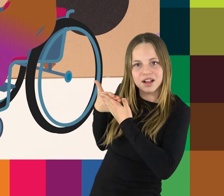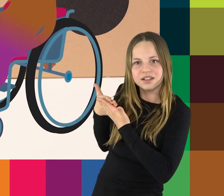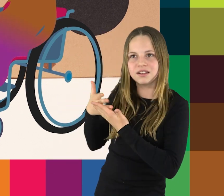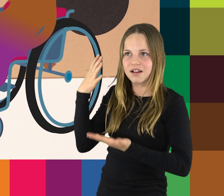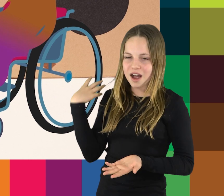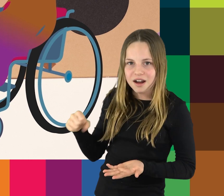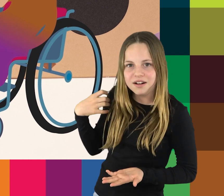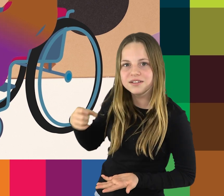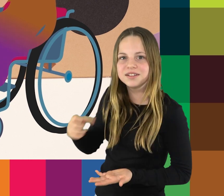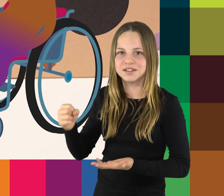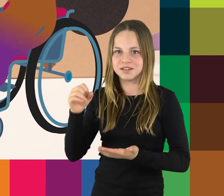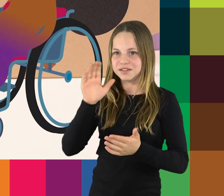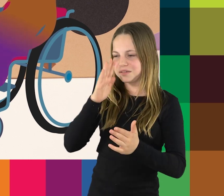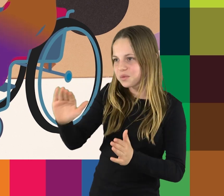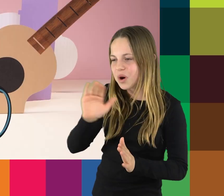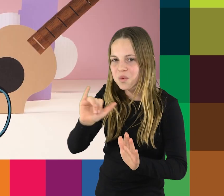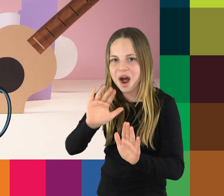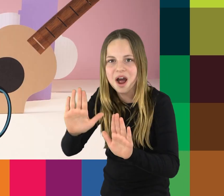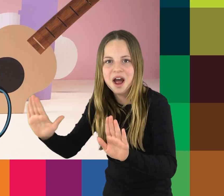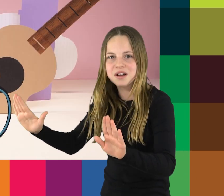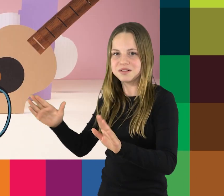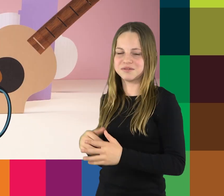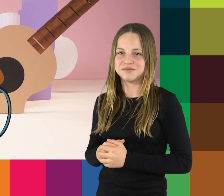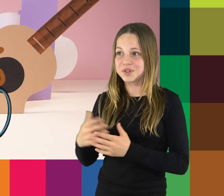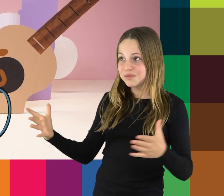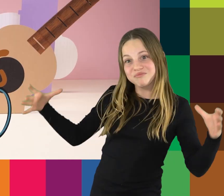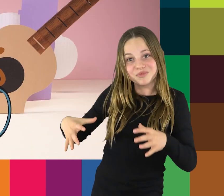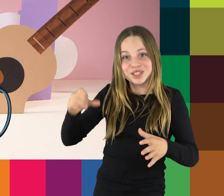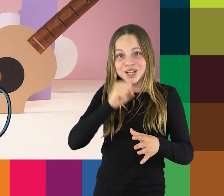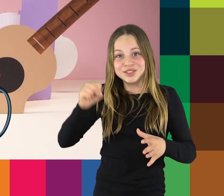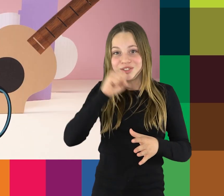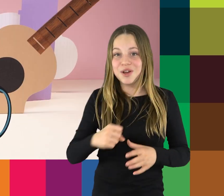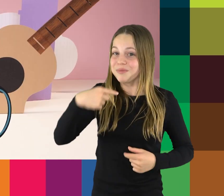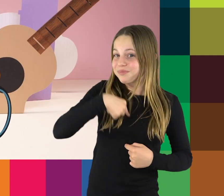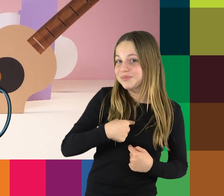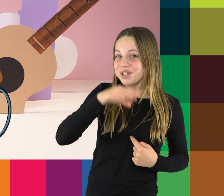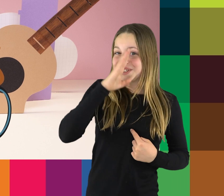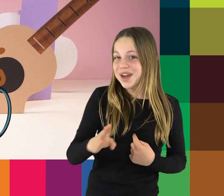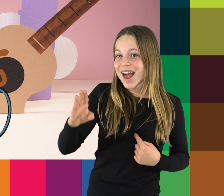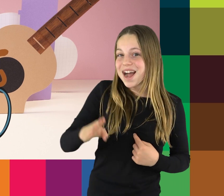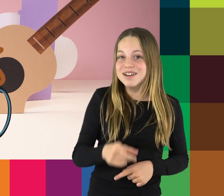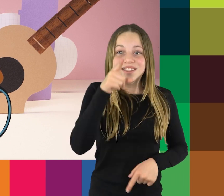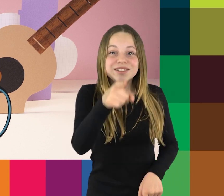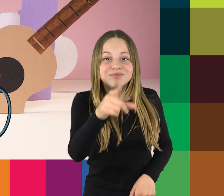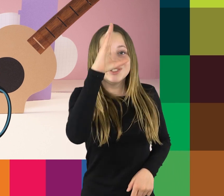chanson ensemble et qu'on rentrait à la maison? J'ai des droits, tu as des droits.